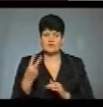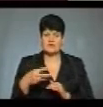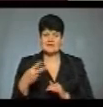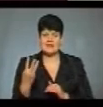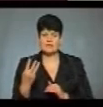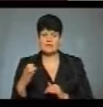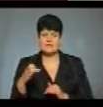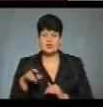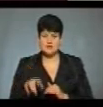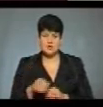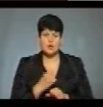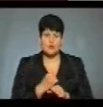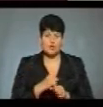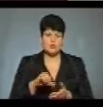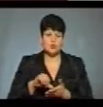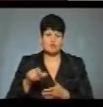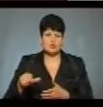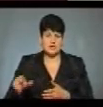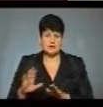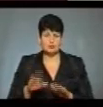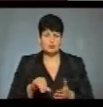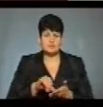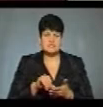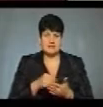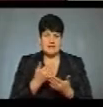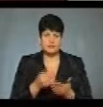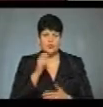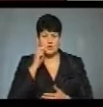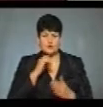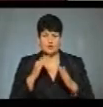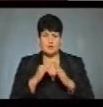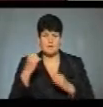січня роботи учасників обласного етапу конкурсу будуть представлені в Українському домі